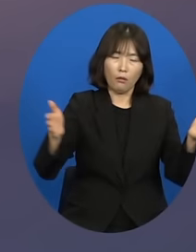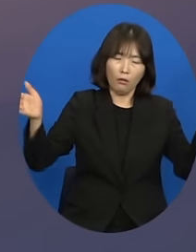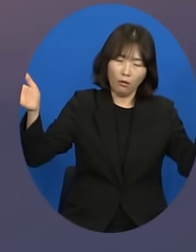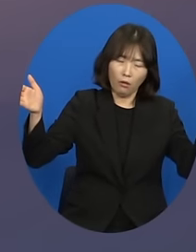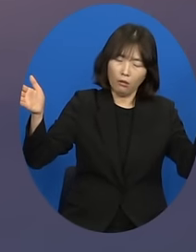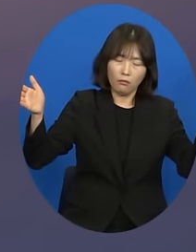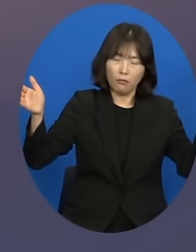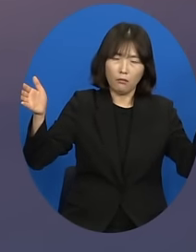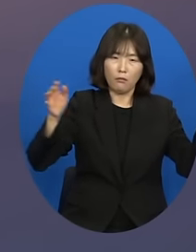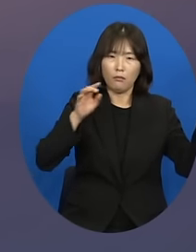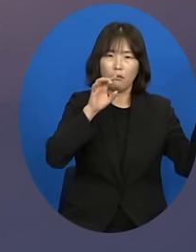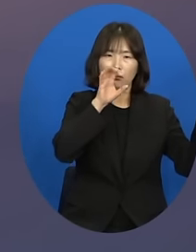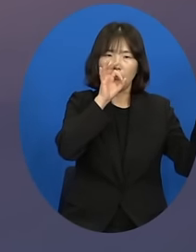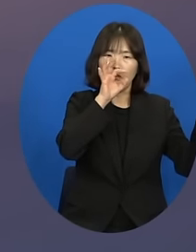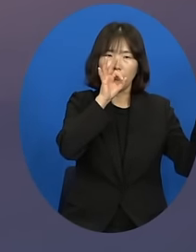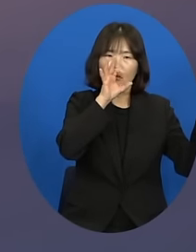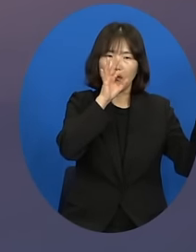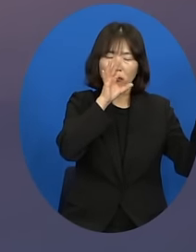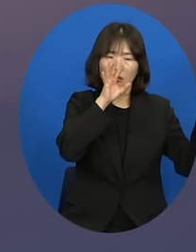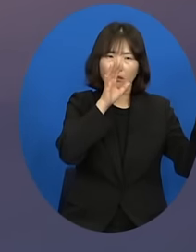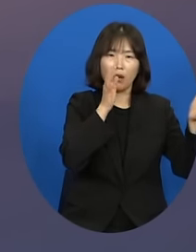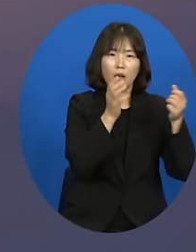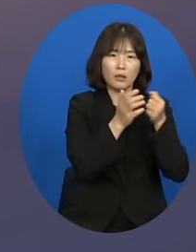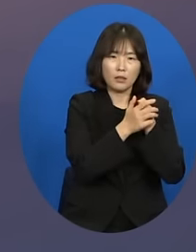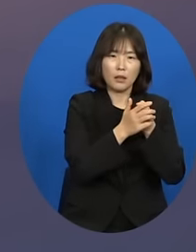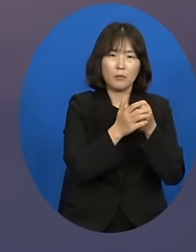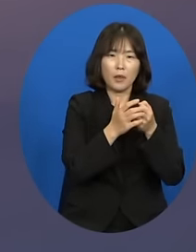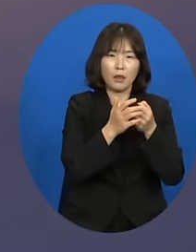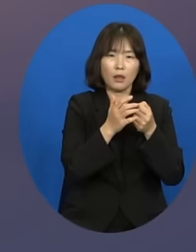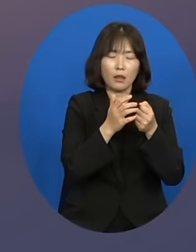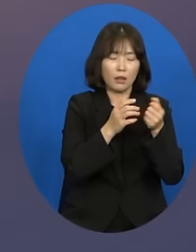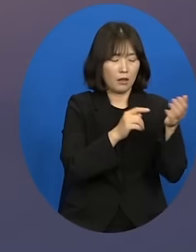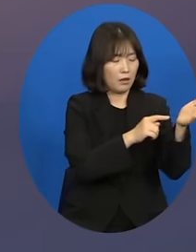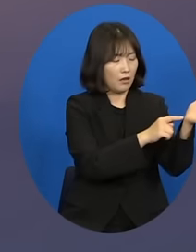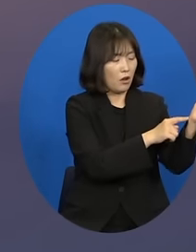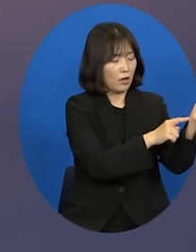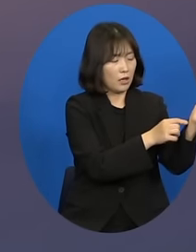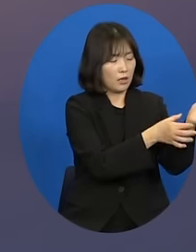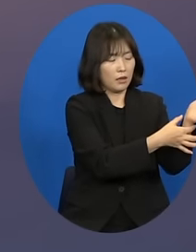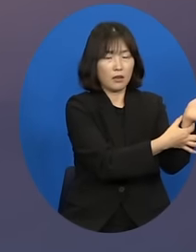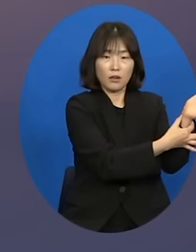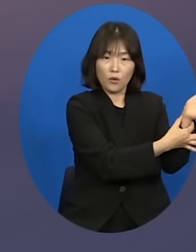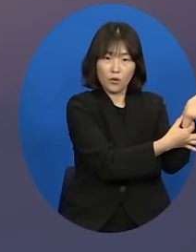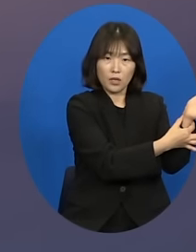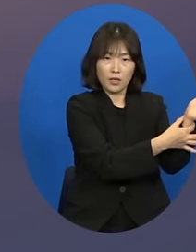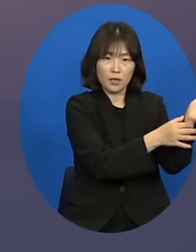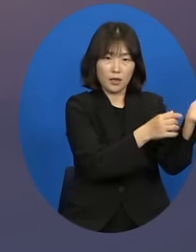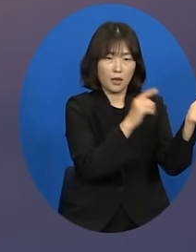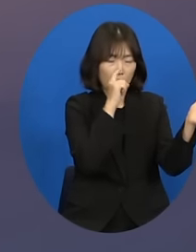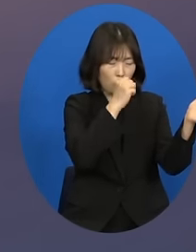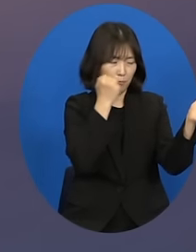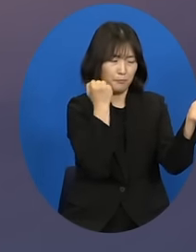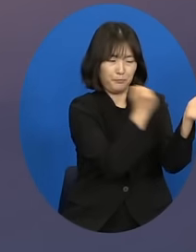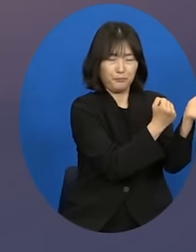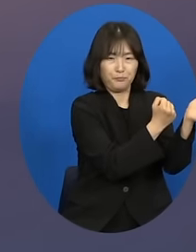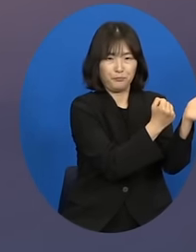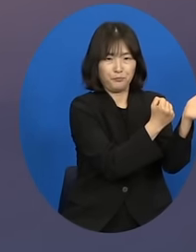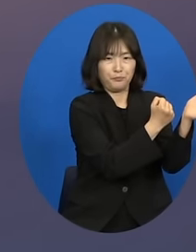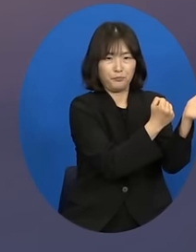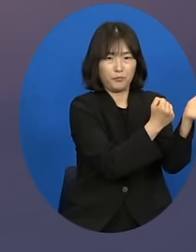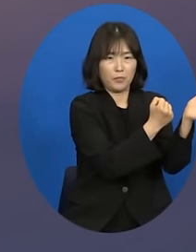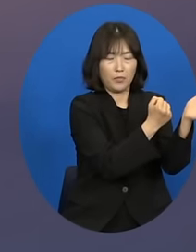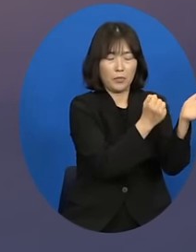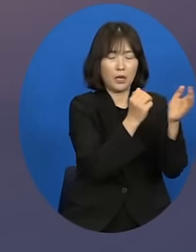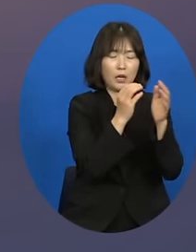뼈 사이에다가 못을 박았어요. 이게 이제 의학적으로 말하는. 그러니까 전